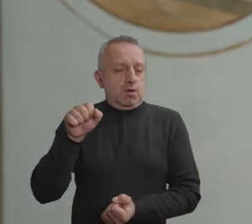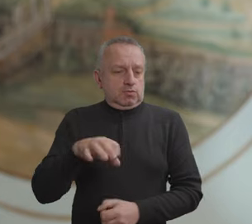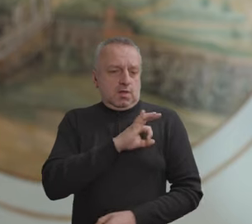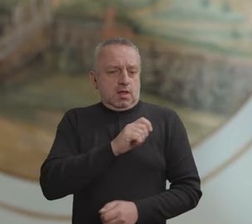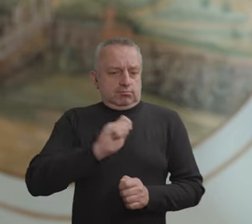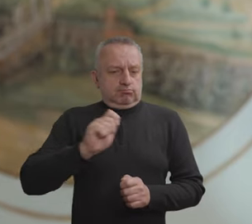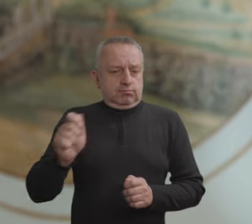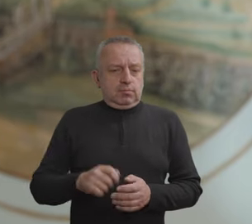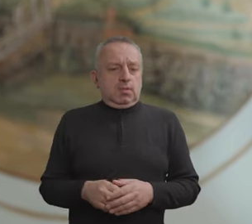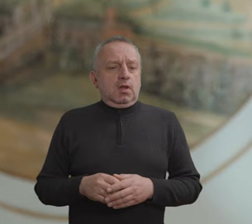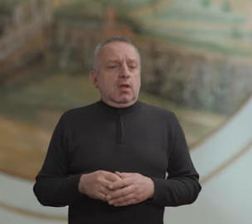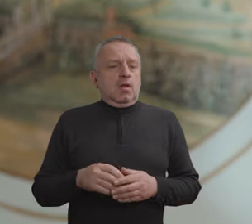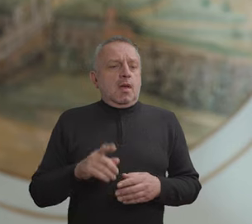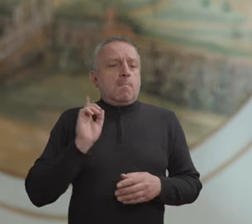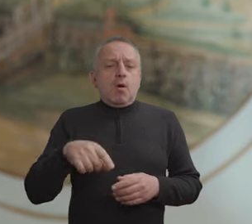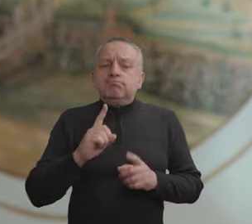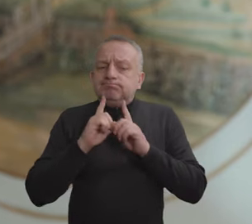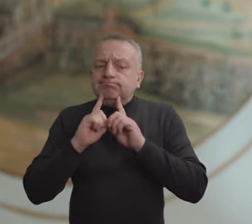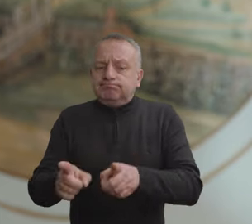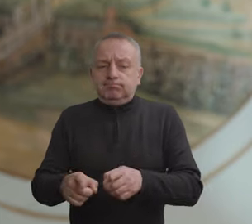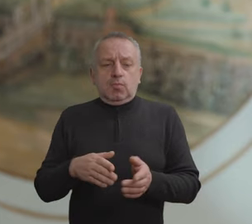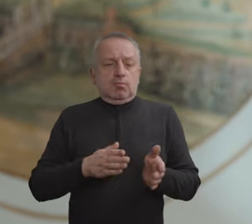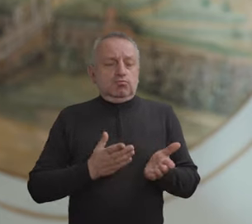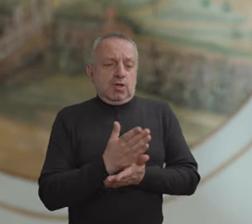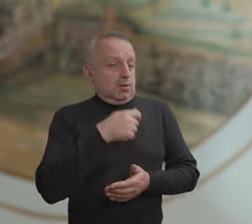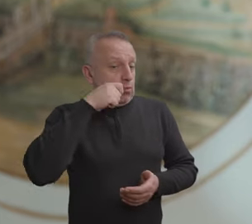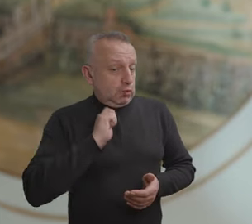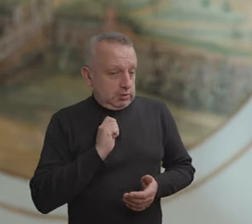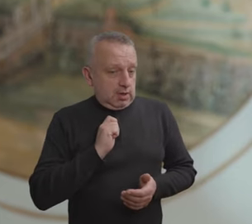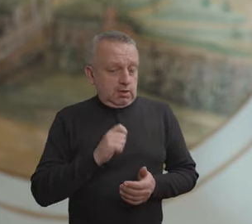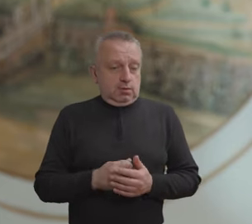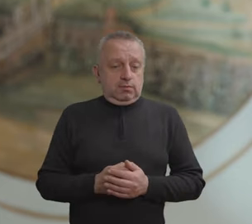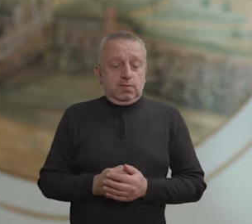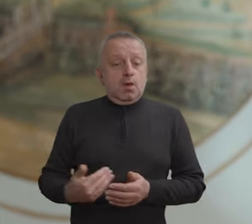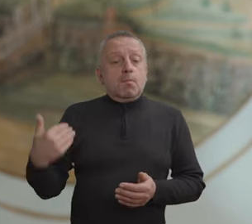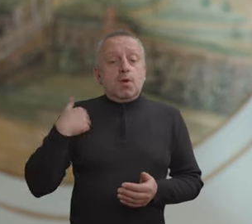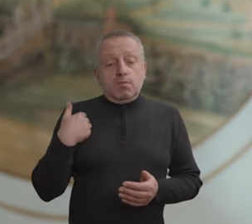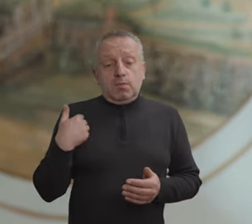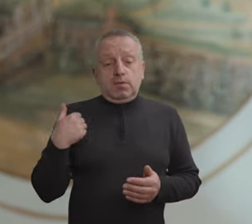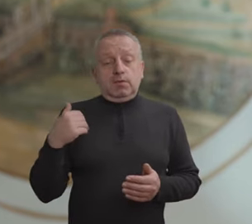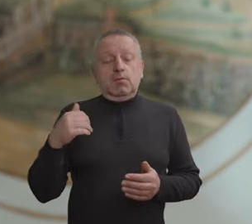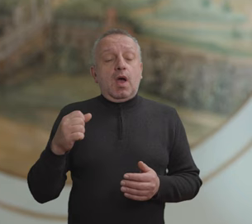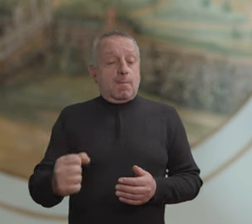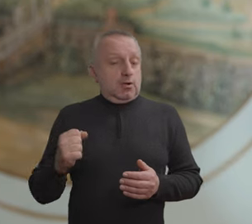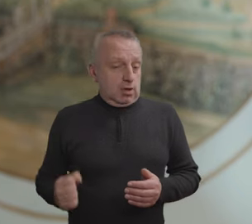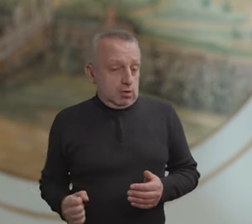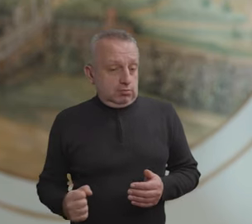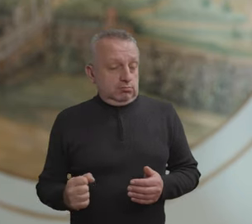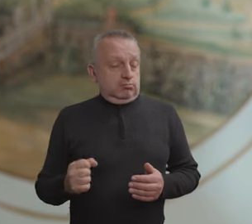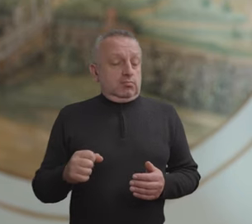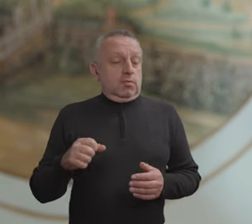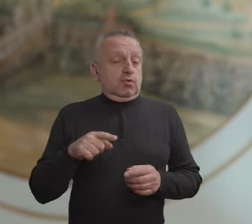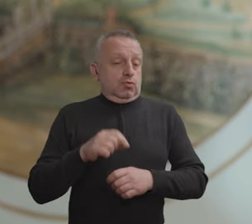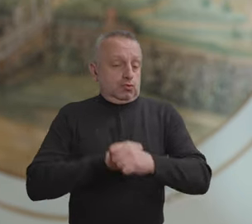dyplomatycznej. Na początku wypełniał różne tajne misje dla marszałka Józefa Piłsudskiego. W latach 30. został przez